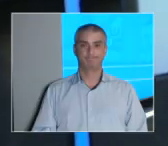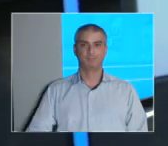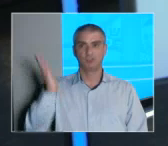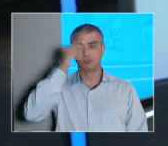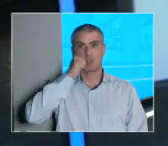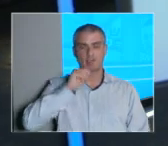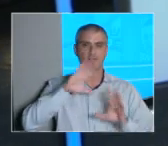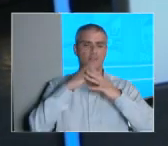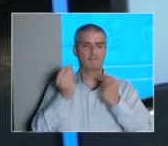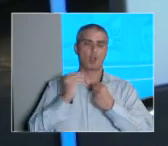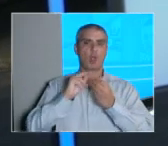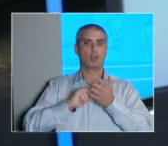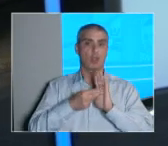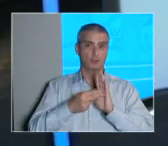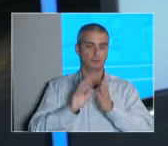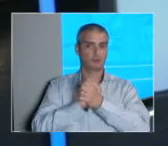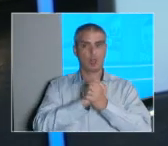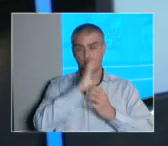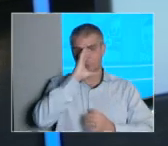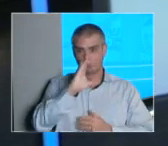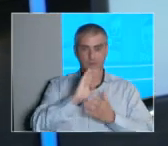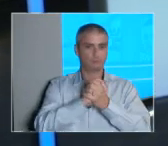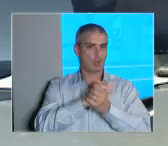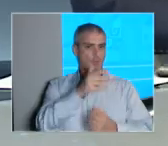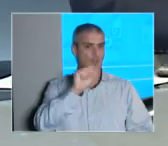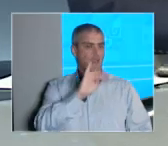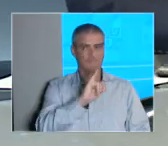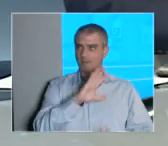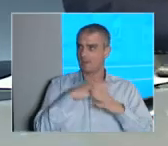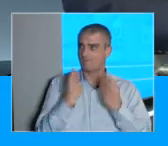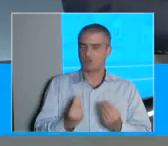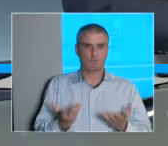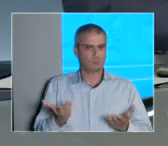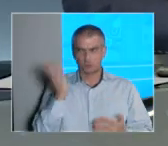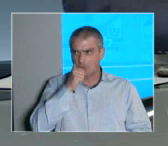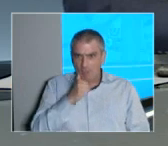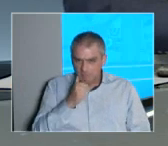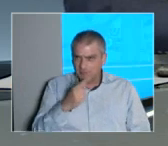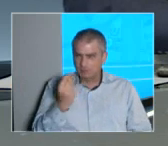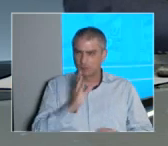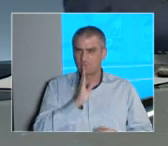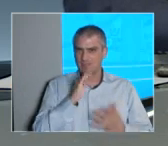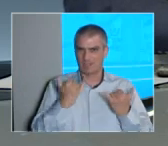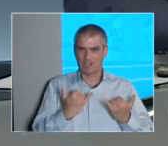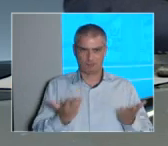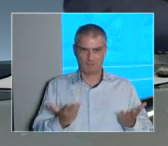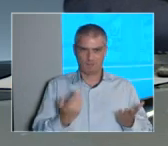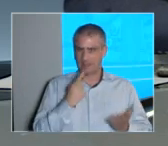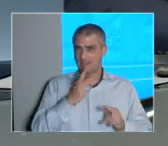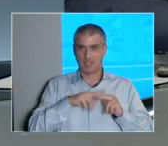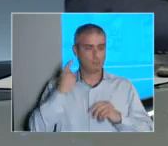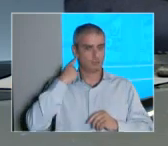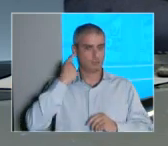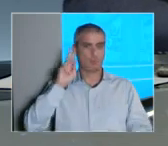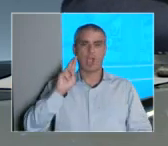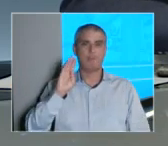שחור ולבן, ערב טוב, עוד תוכנית, שלום לצופים, שלום גם לך אבי. ערב טוב. שמע, שחור לבן זה מונח בעייתי בימים אלה, כן? כן. אחרי מה